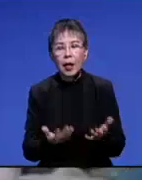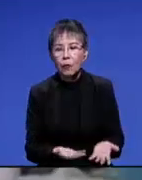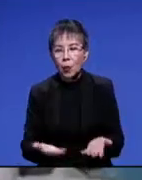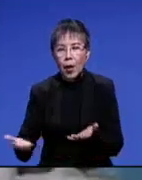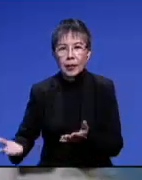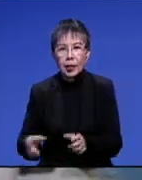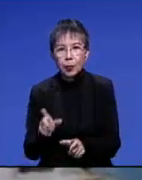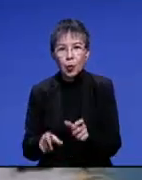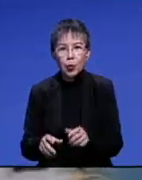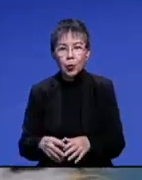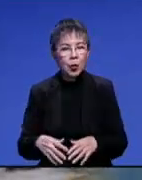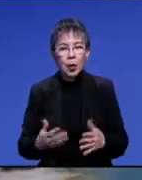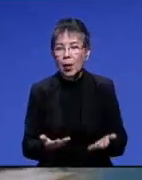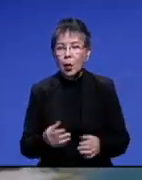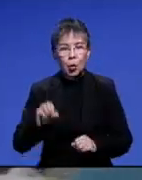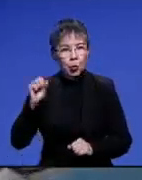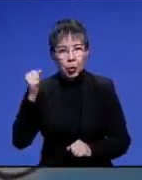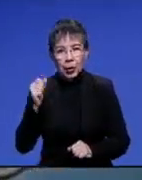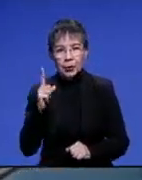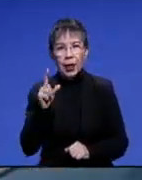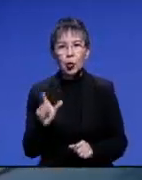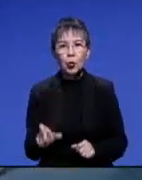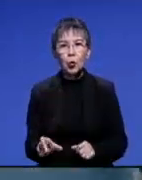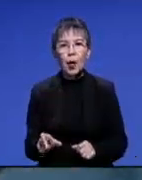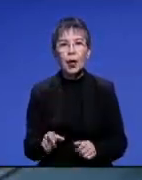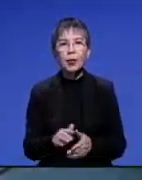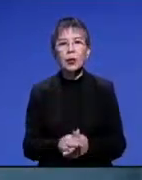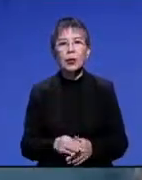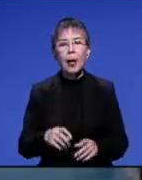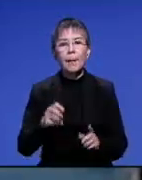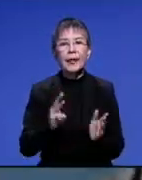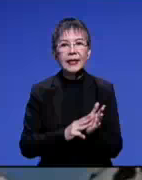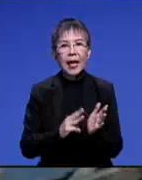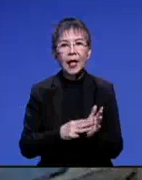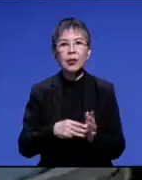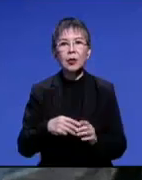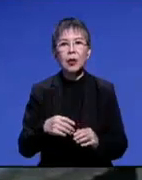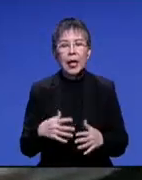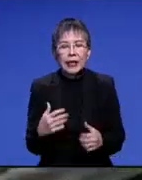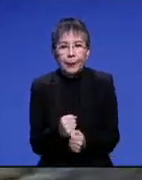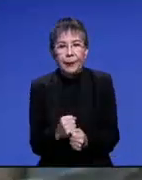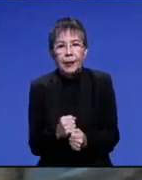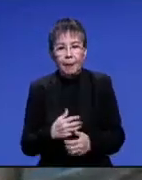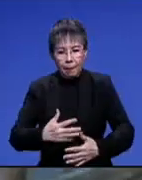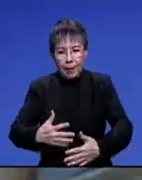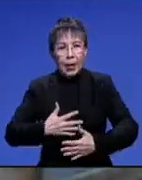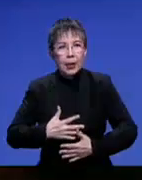para penumpang pun berlangsung dramatis. Salah seorang penumpang, Tan Michelle Caroline Darmanto, terjepit badan